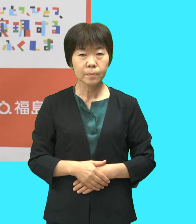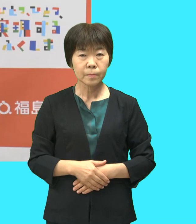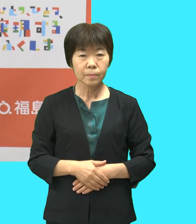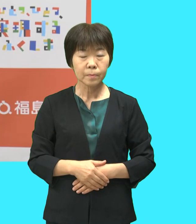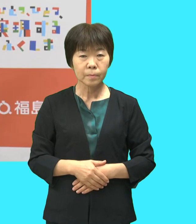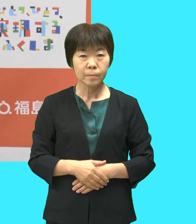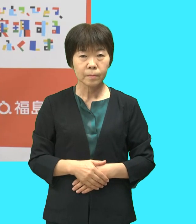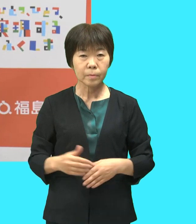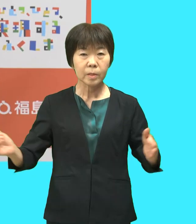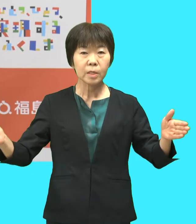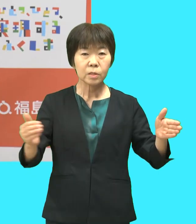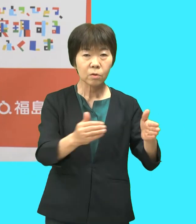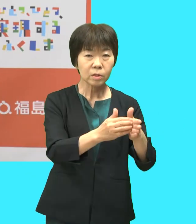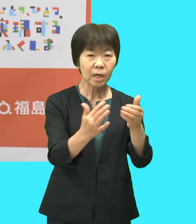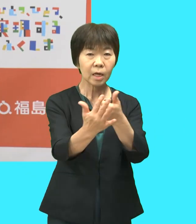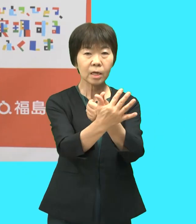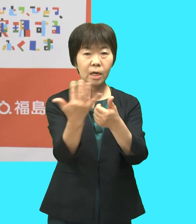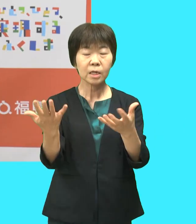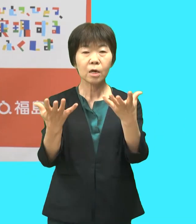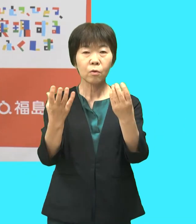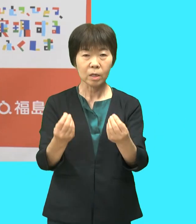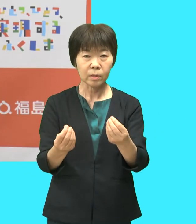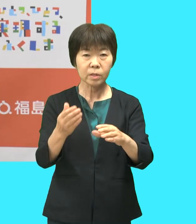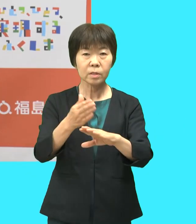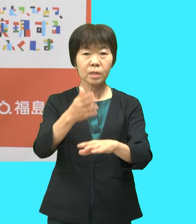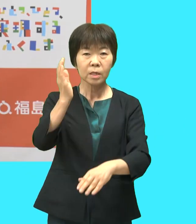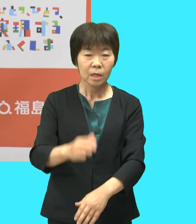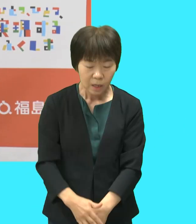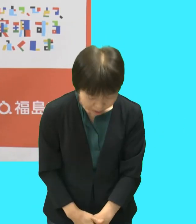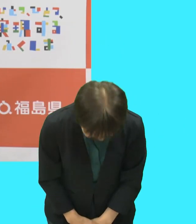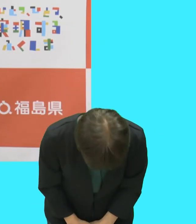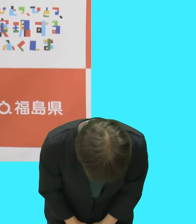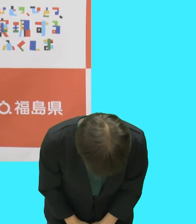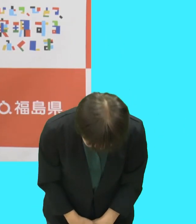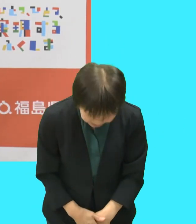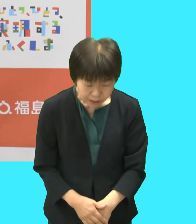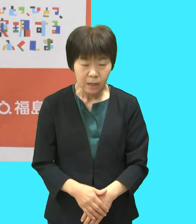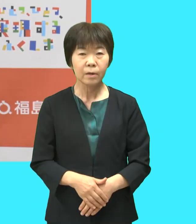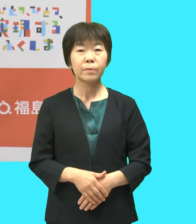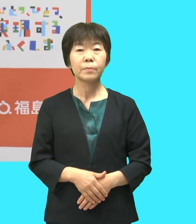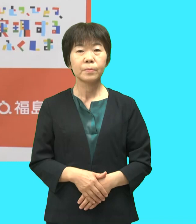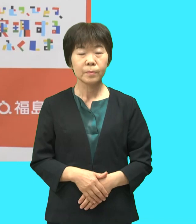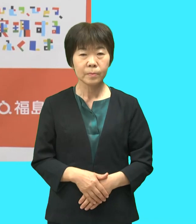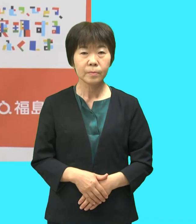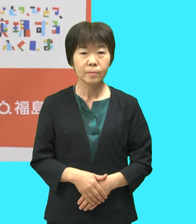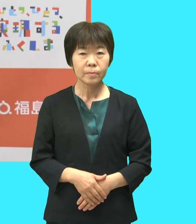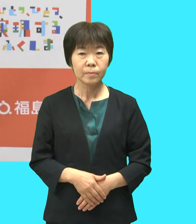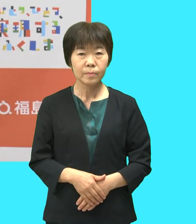それでは以上で会見の終了します。 ありがとうございました。ありがとうございました。